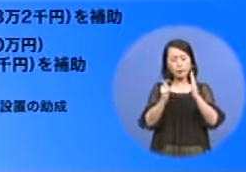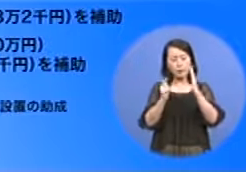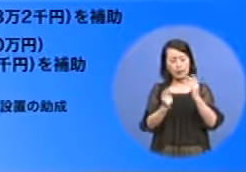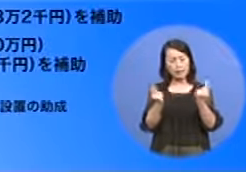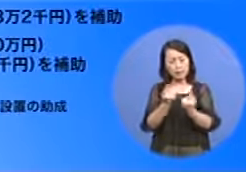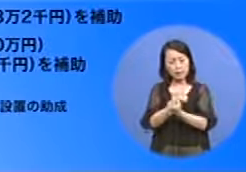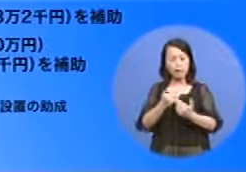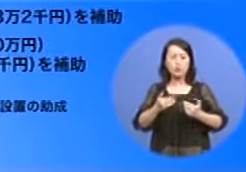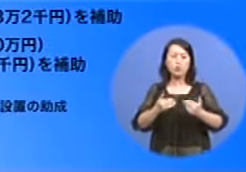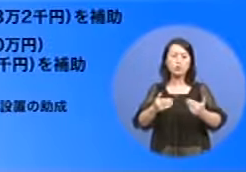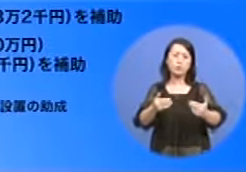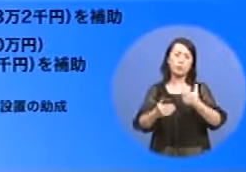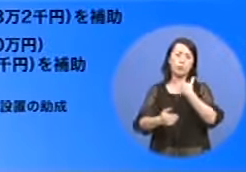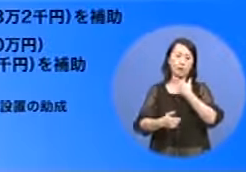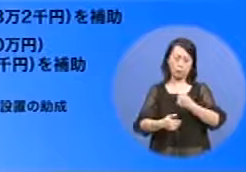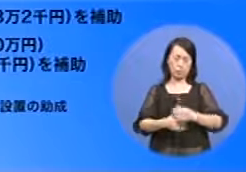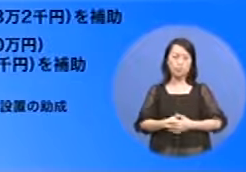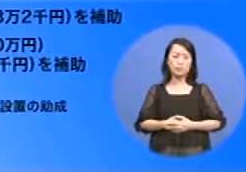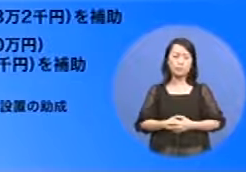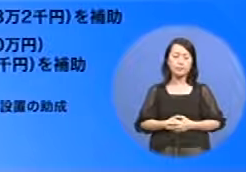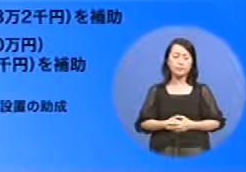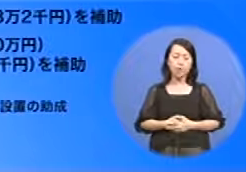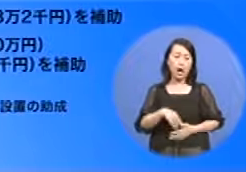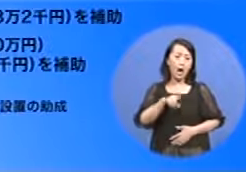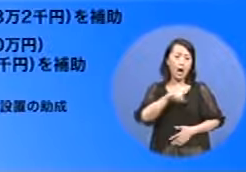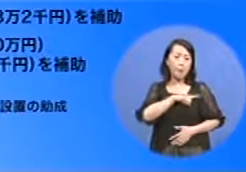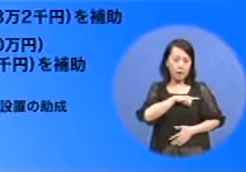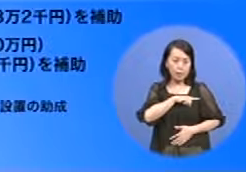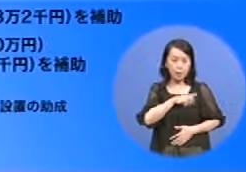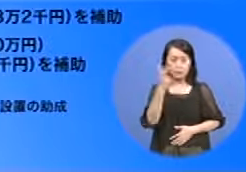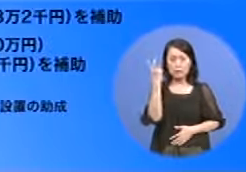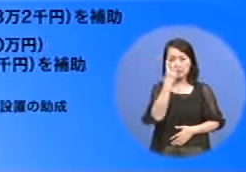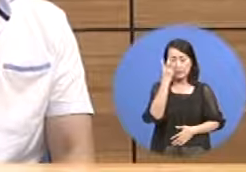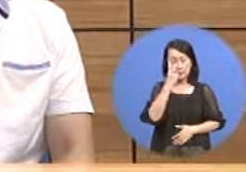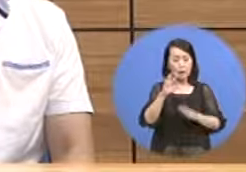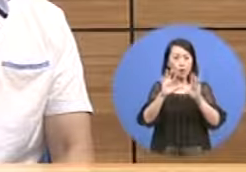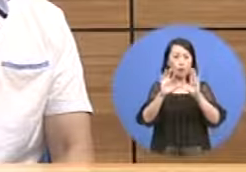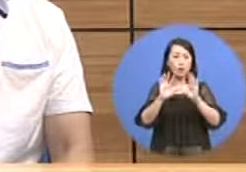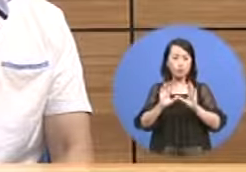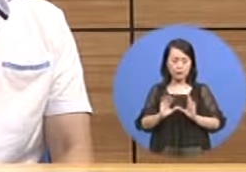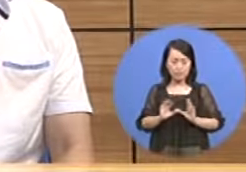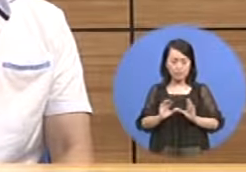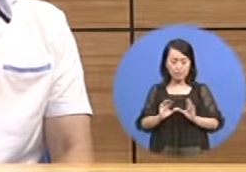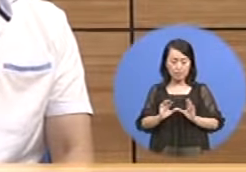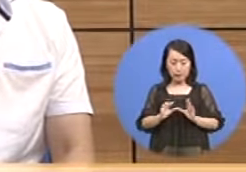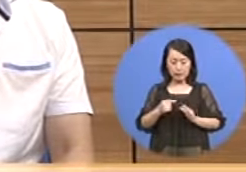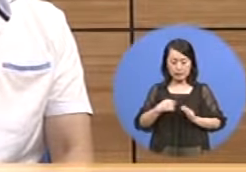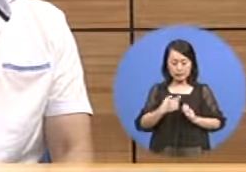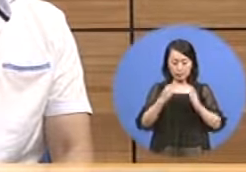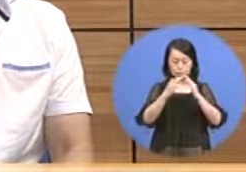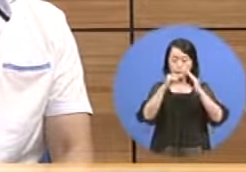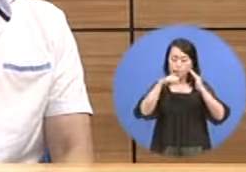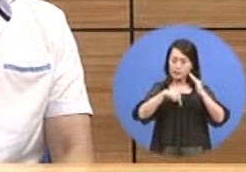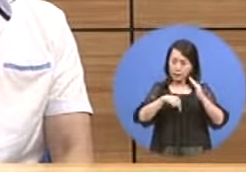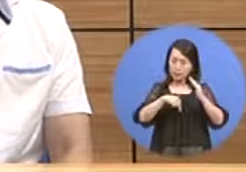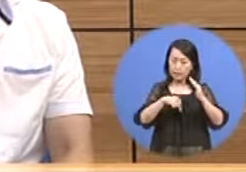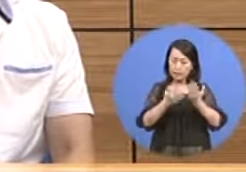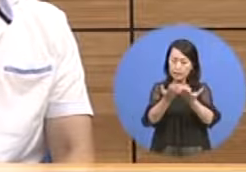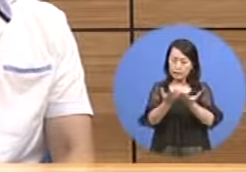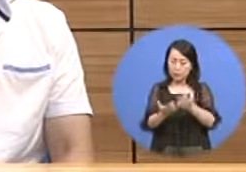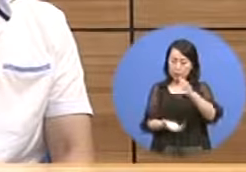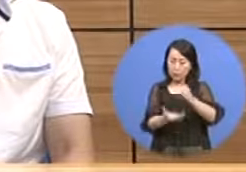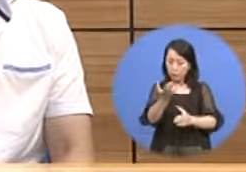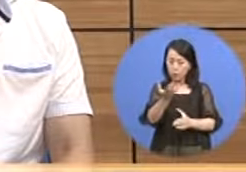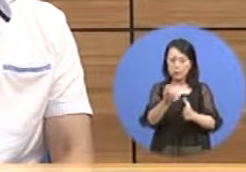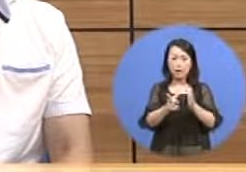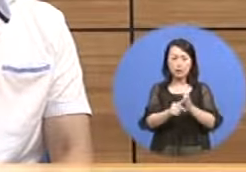と思います。まずは耐震診断を受けていただきまして、ご自宅が地震が来た時に大